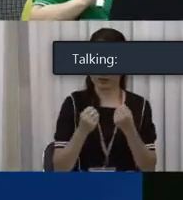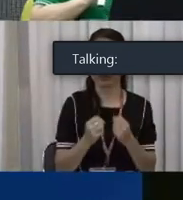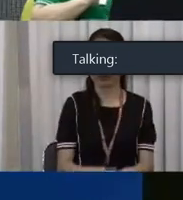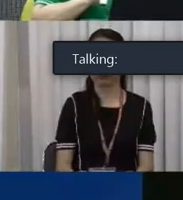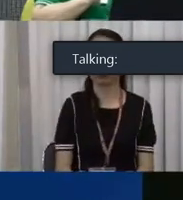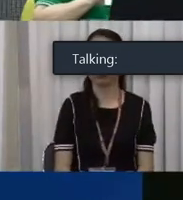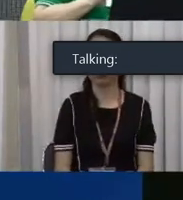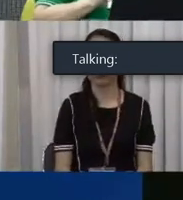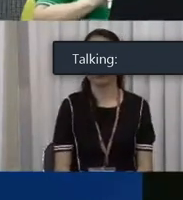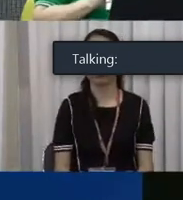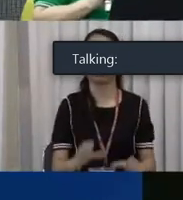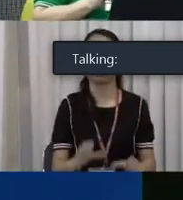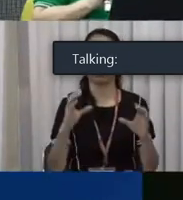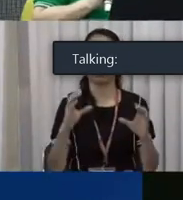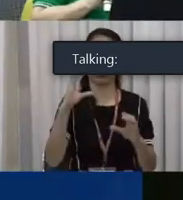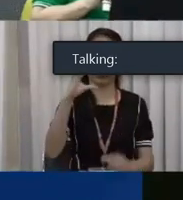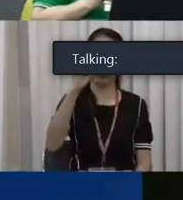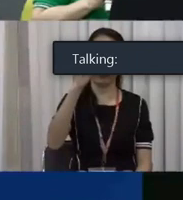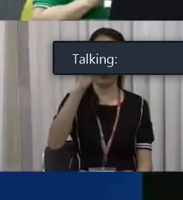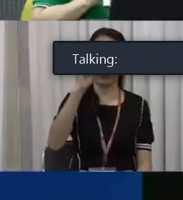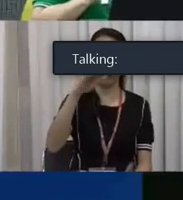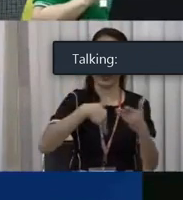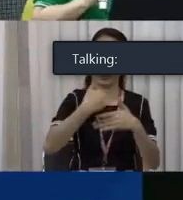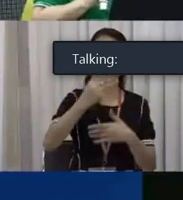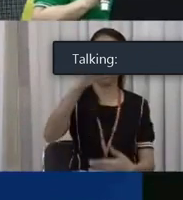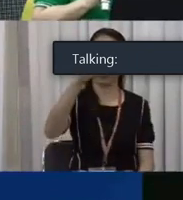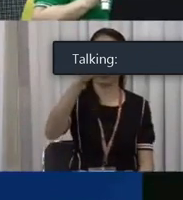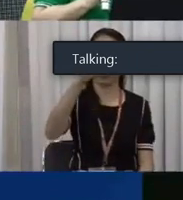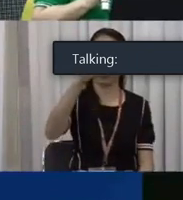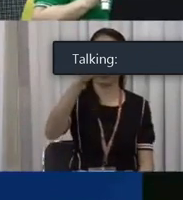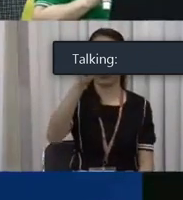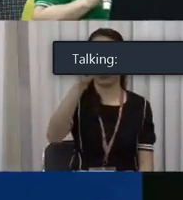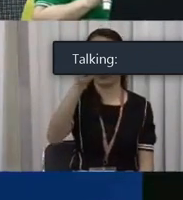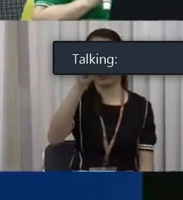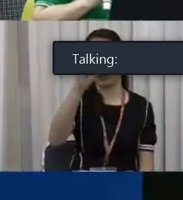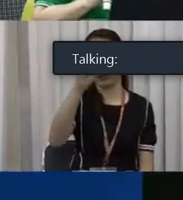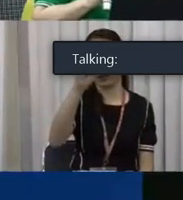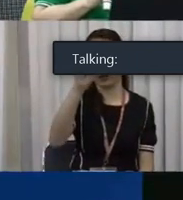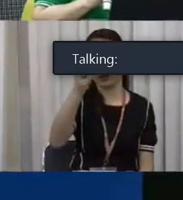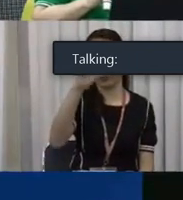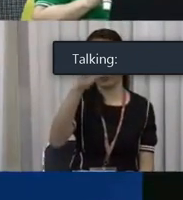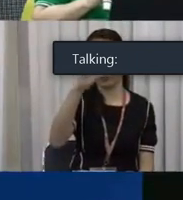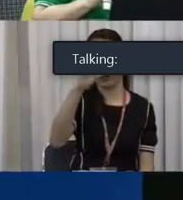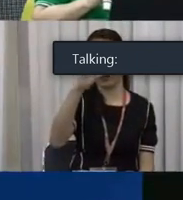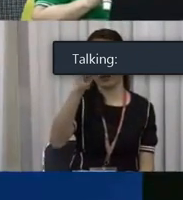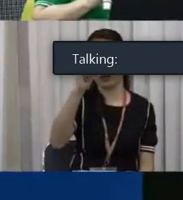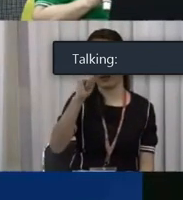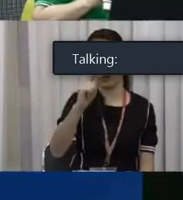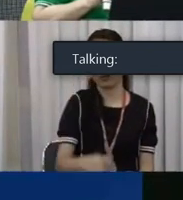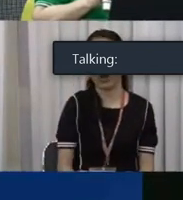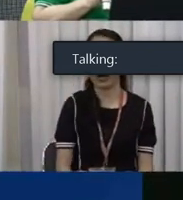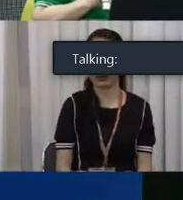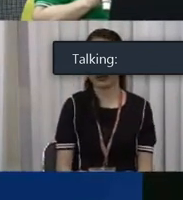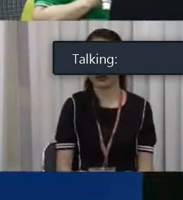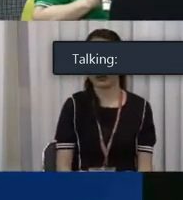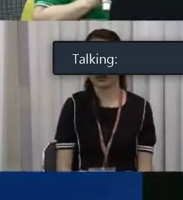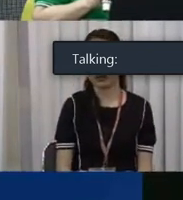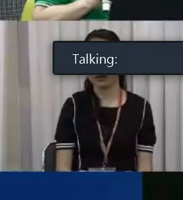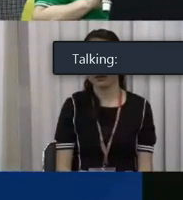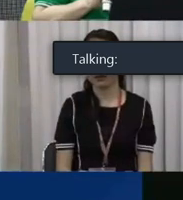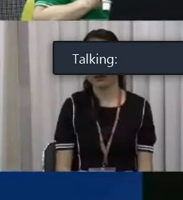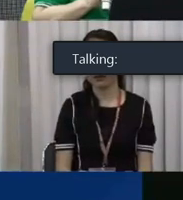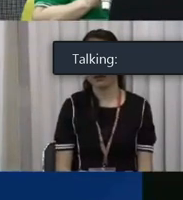reasonable ROI. Contract out some jobs. Like for example, sa mga manufacturing, nya,